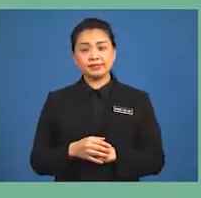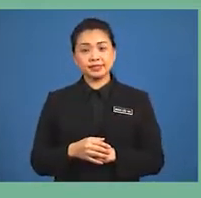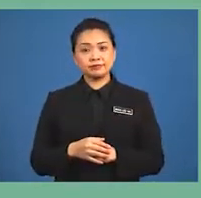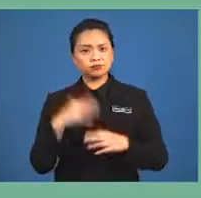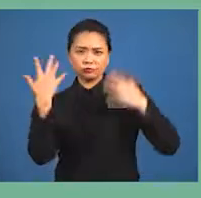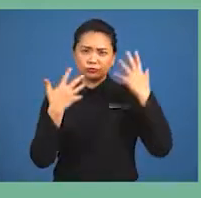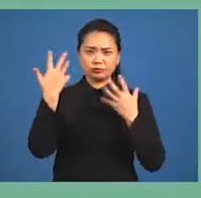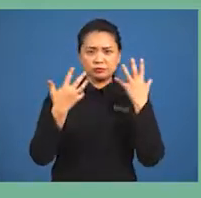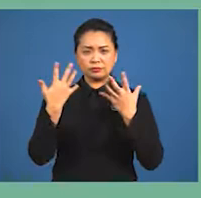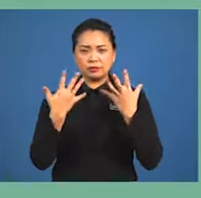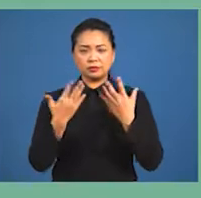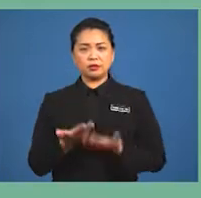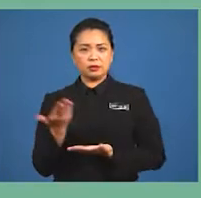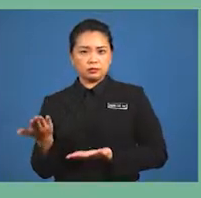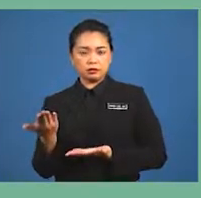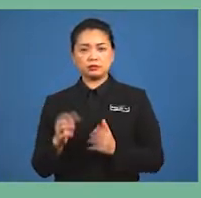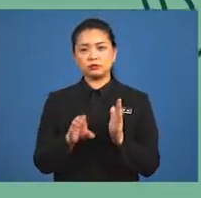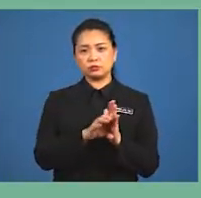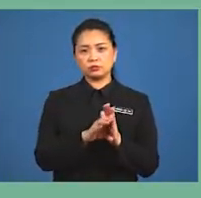Keliru? Begini contohnya.